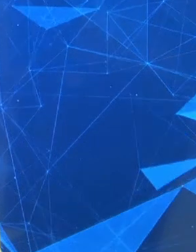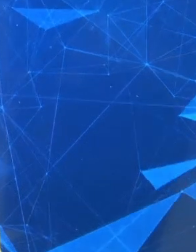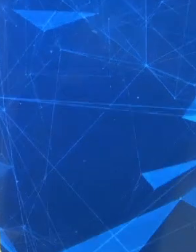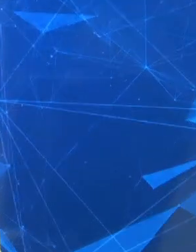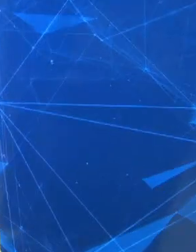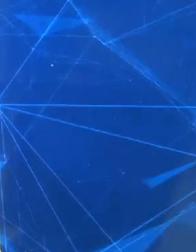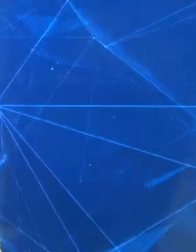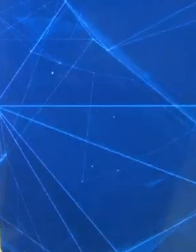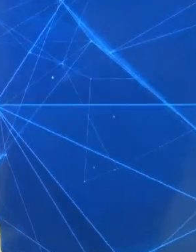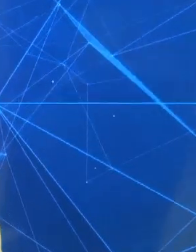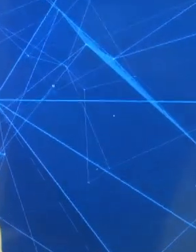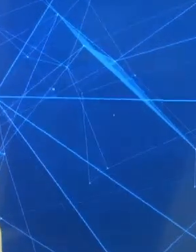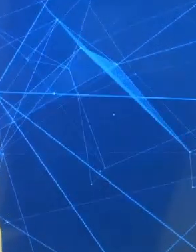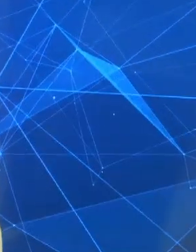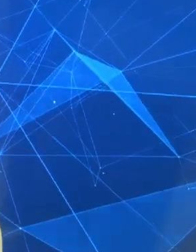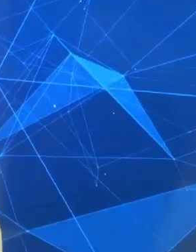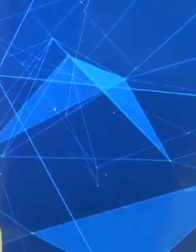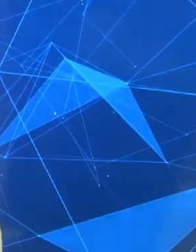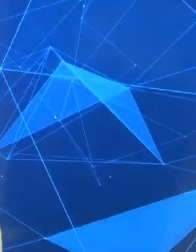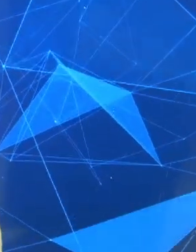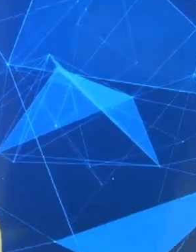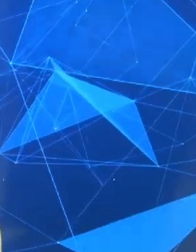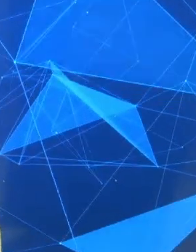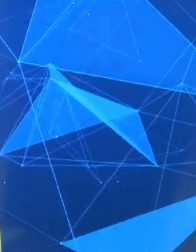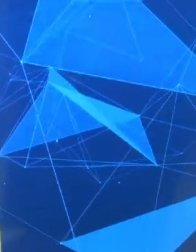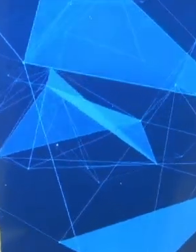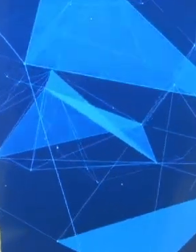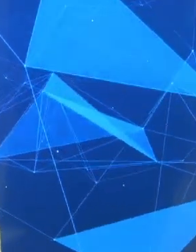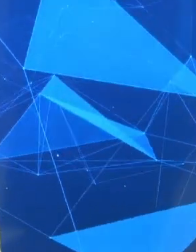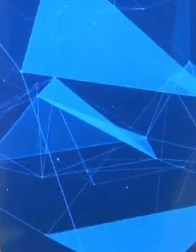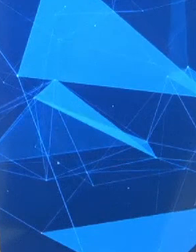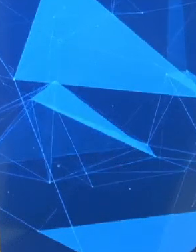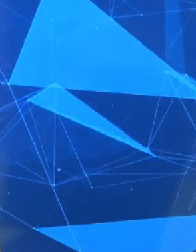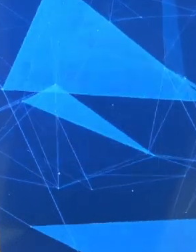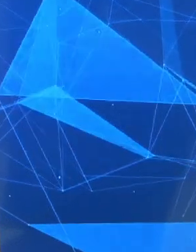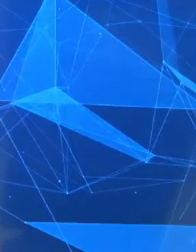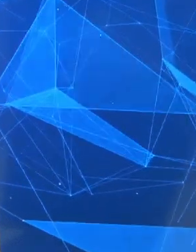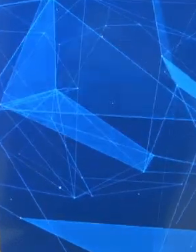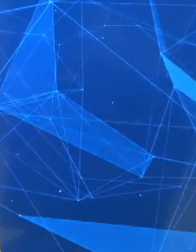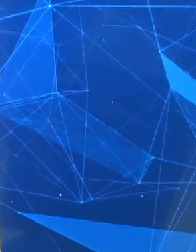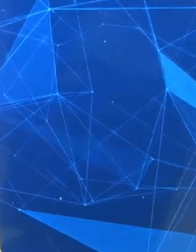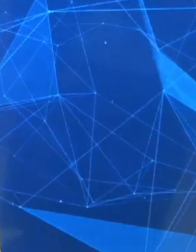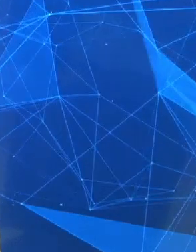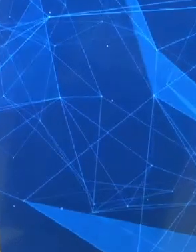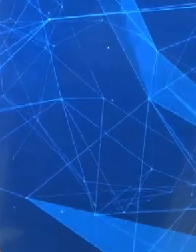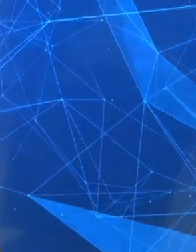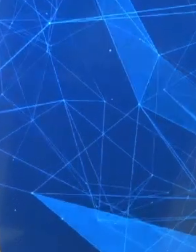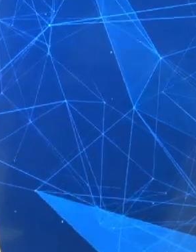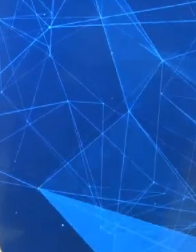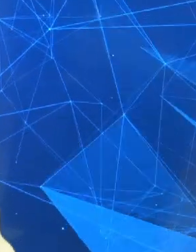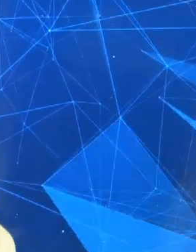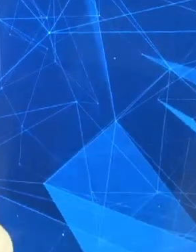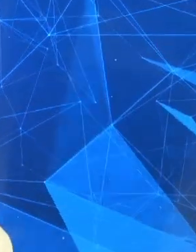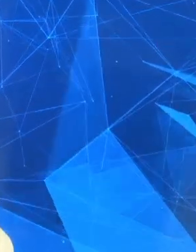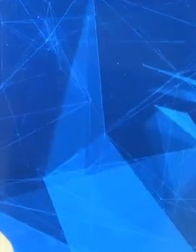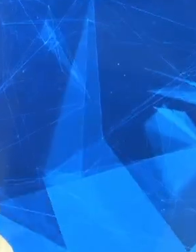είναι πάρα πολύ σημαντικό, γιατί εξετάζεται το ενδεχόμενο κάποια εμβόλια από όλα αυτά που θα προμηθευτούμε στο άμεσο μέλλον